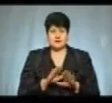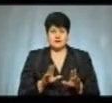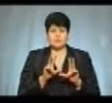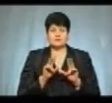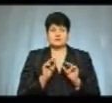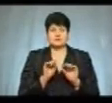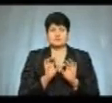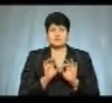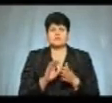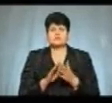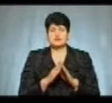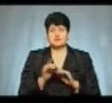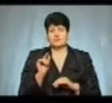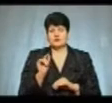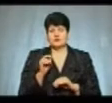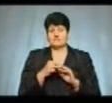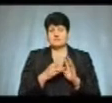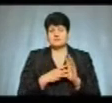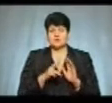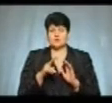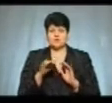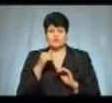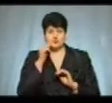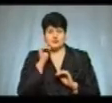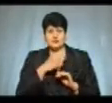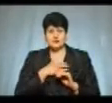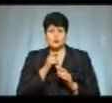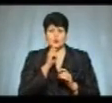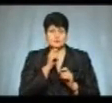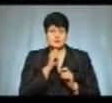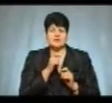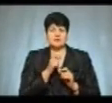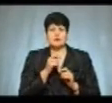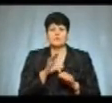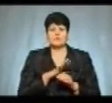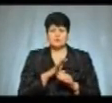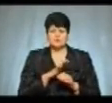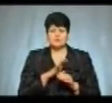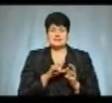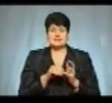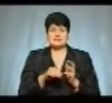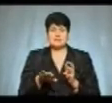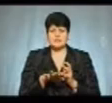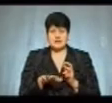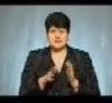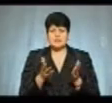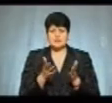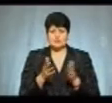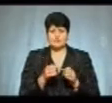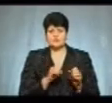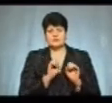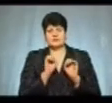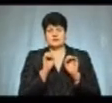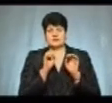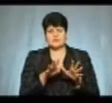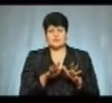прокоментувати ситуацію в понеділок, 18 лютого. Вчора наша кореспондентка Богдана Сарабун побувала на земельній ділянці, на яку вивозять